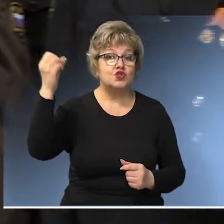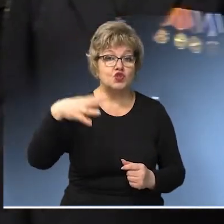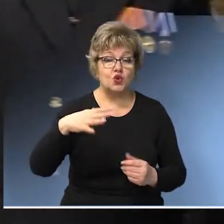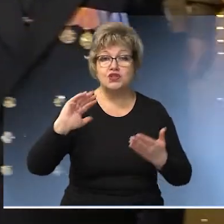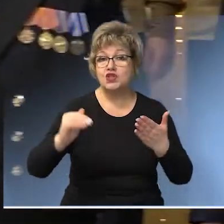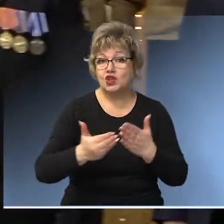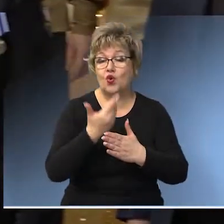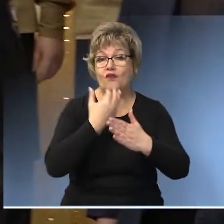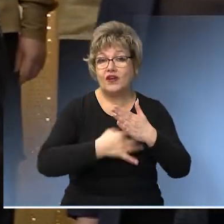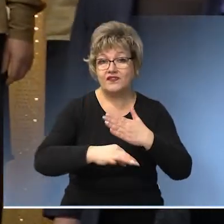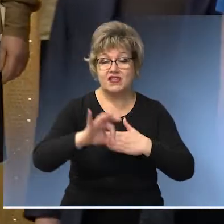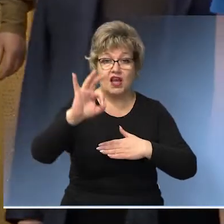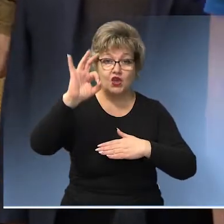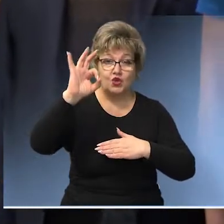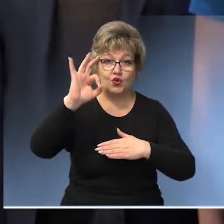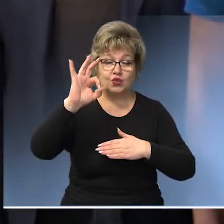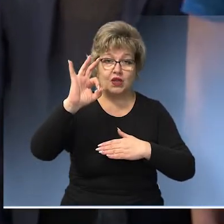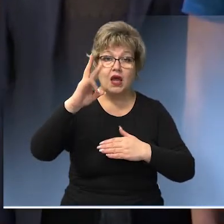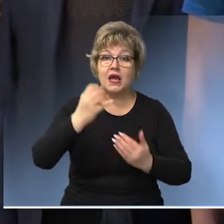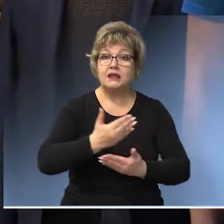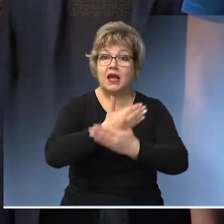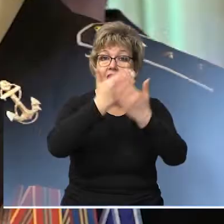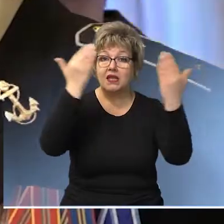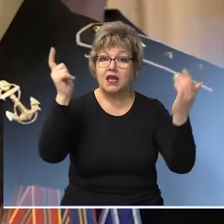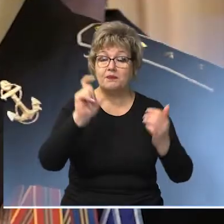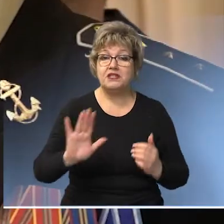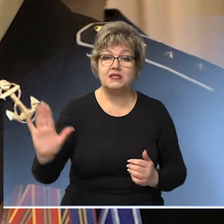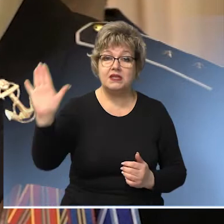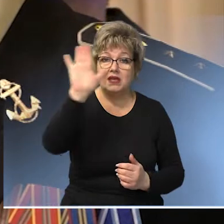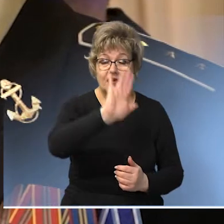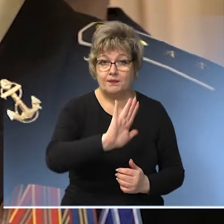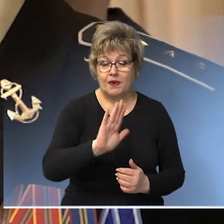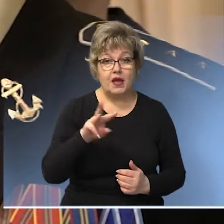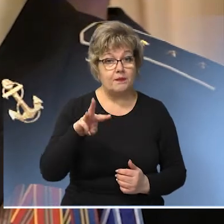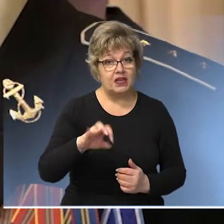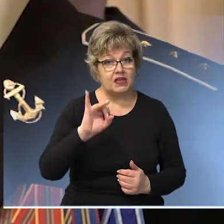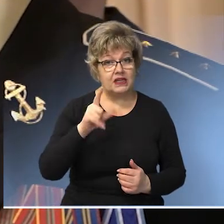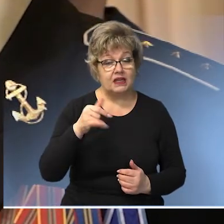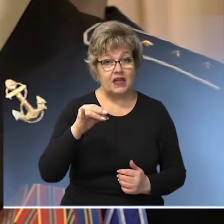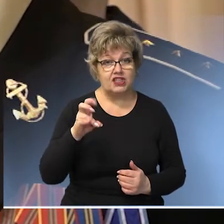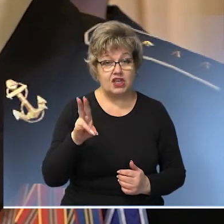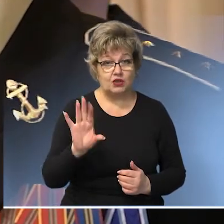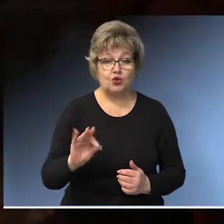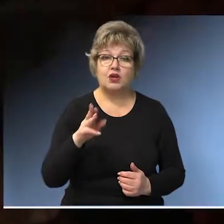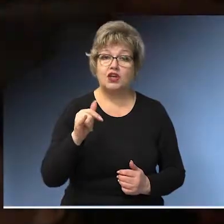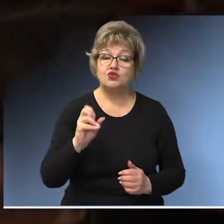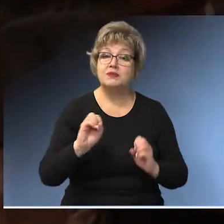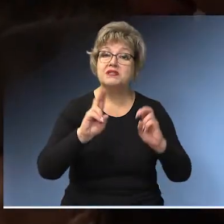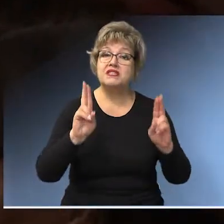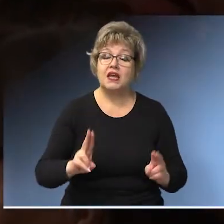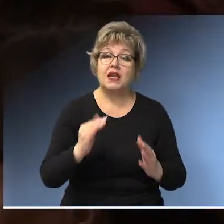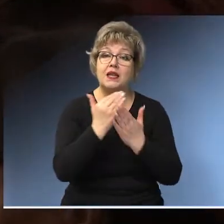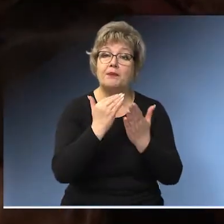солнце новое встает на небе синее. Михаил Игнатенко, Евгений